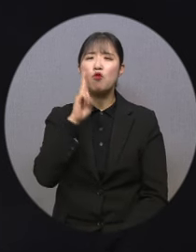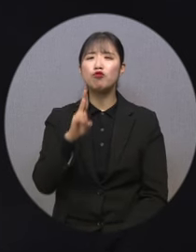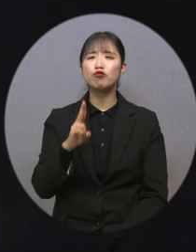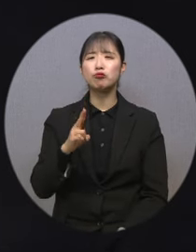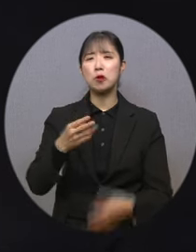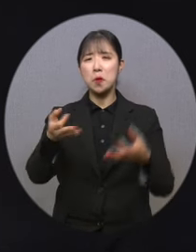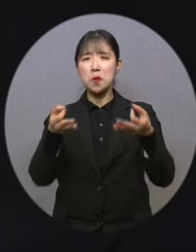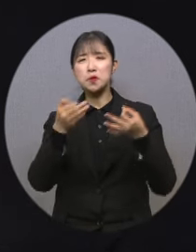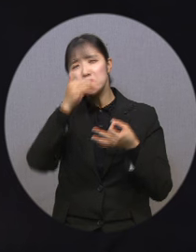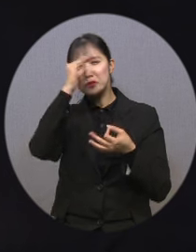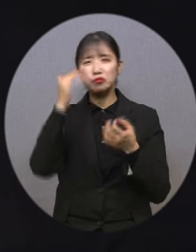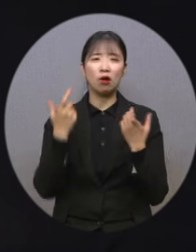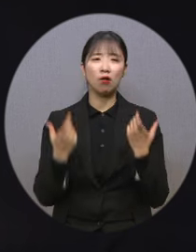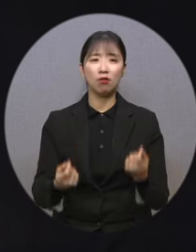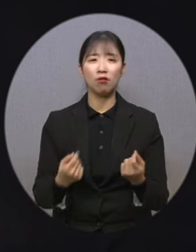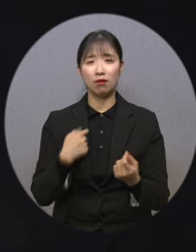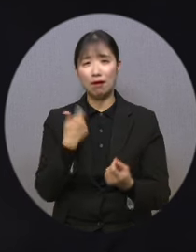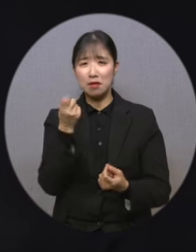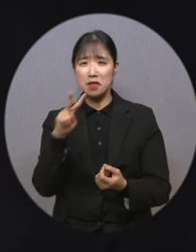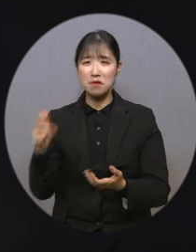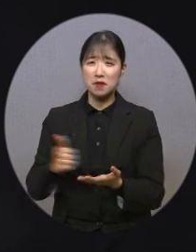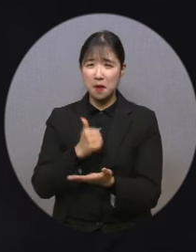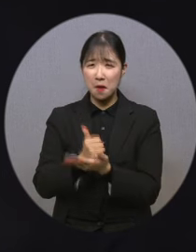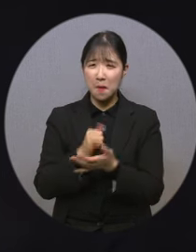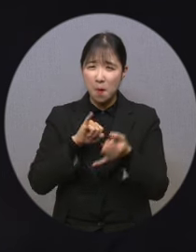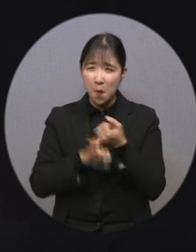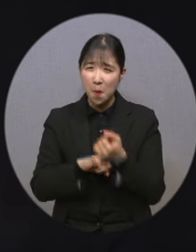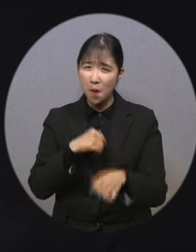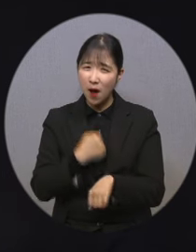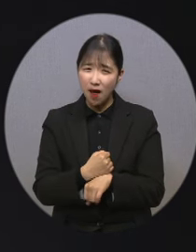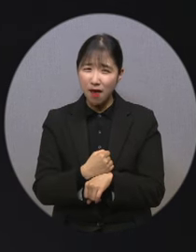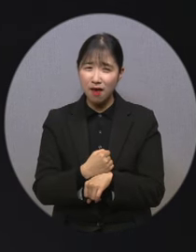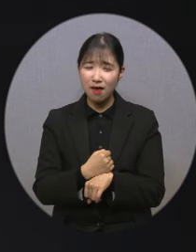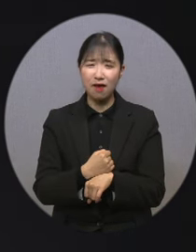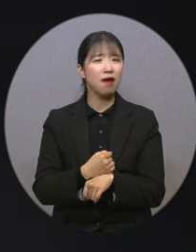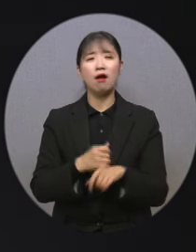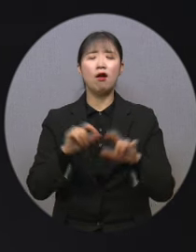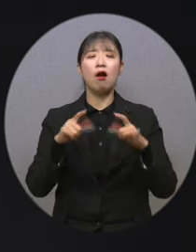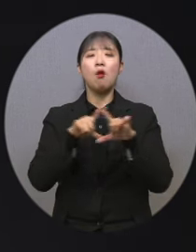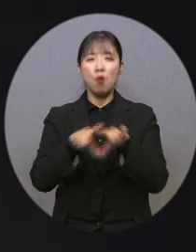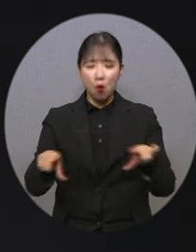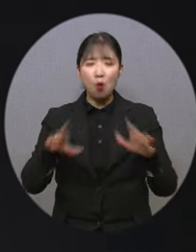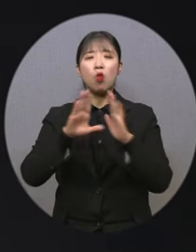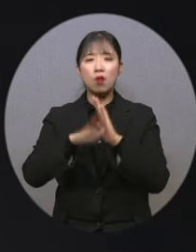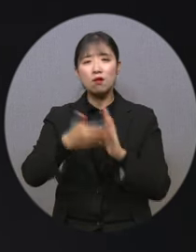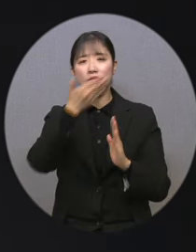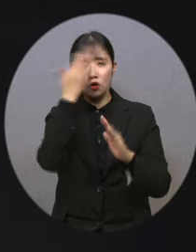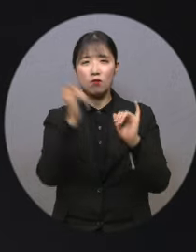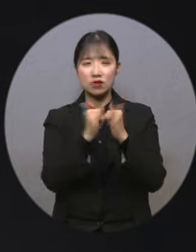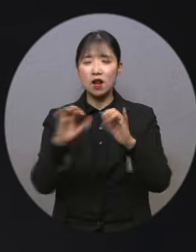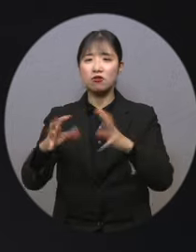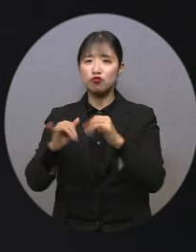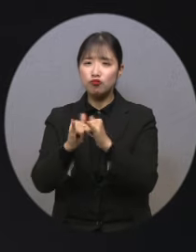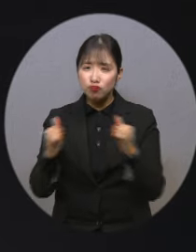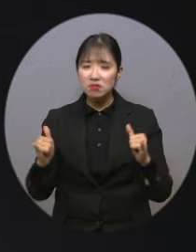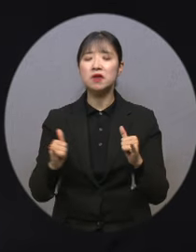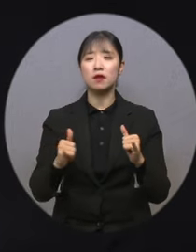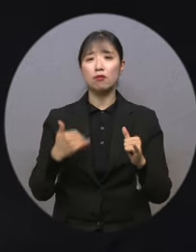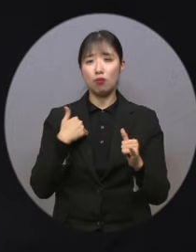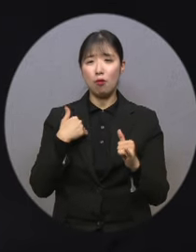뭐 이렇게 꼭 해야 되느냐 평소에 젊은 일들 하고 국민들한테 나름 많이